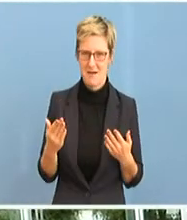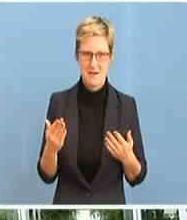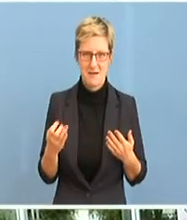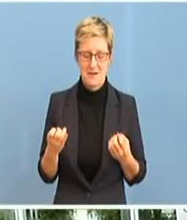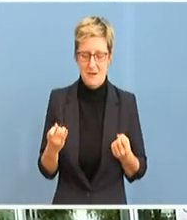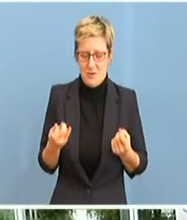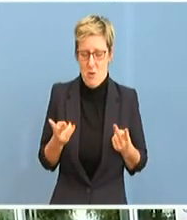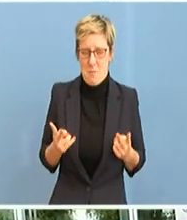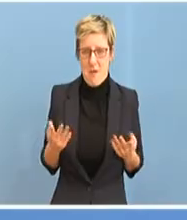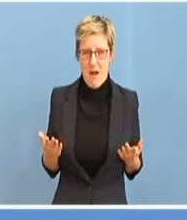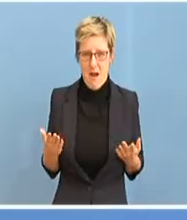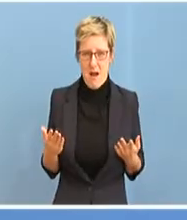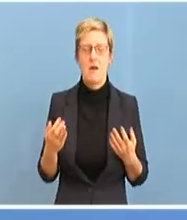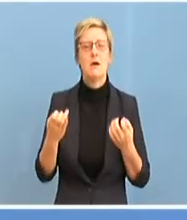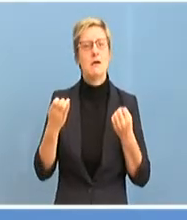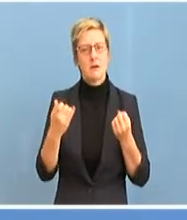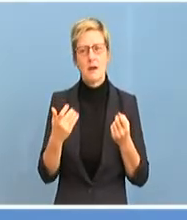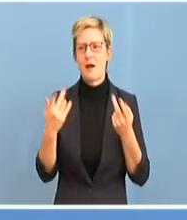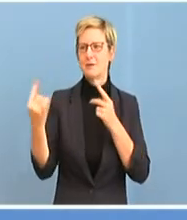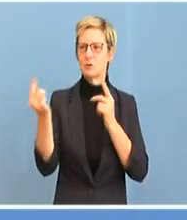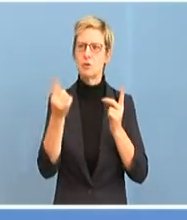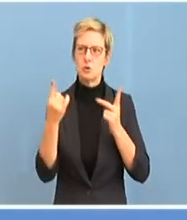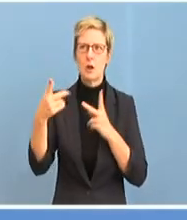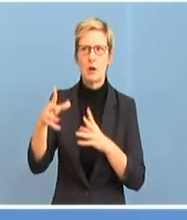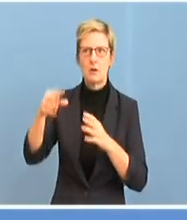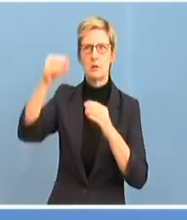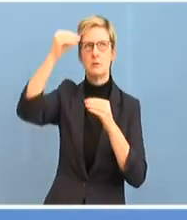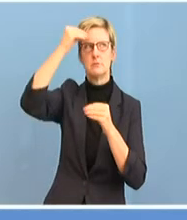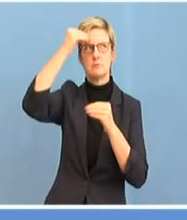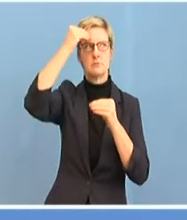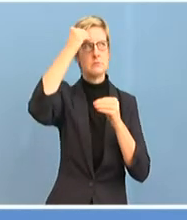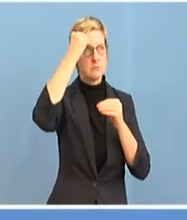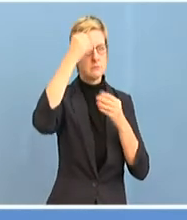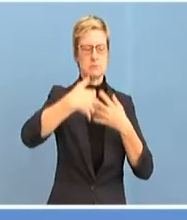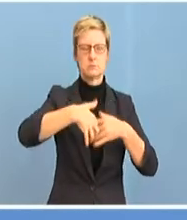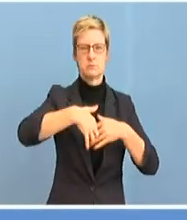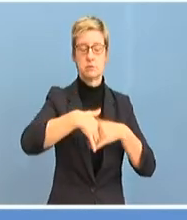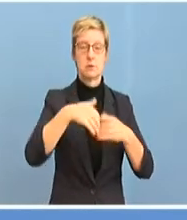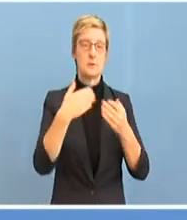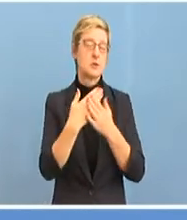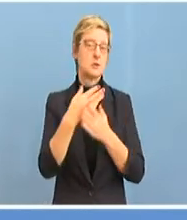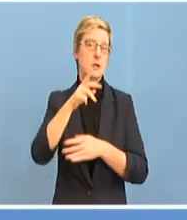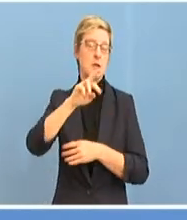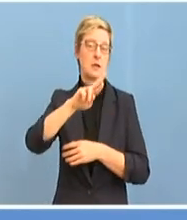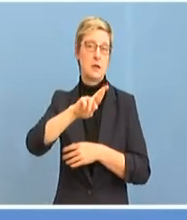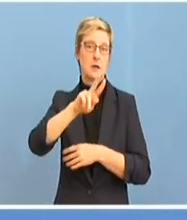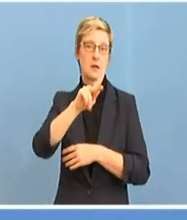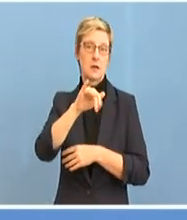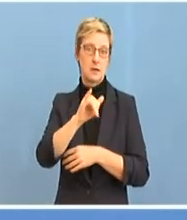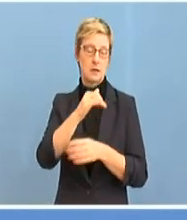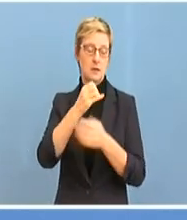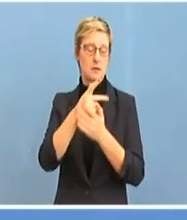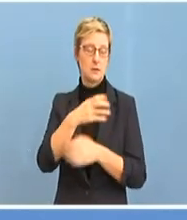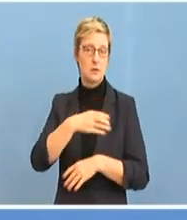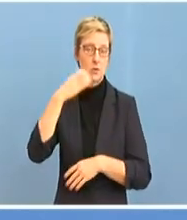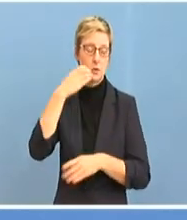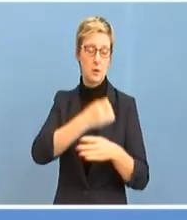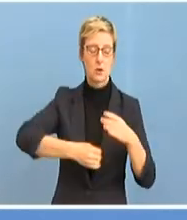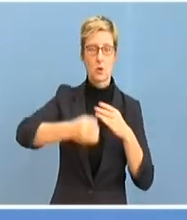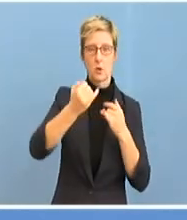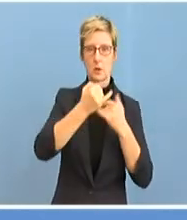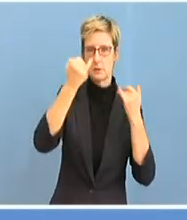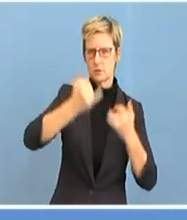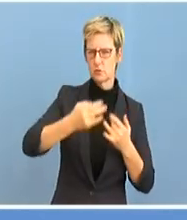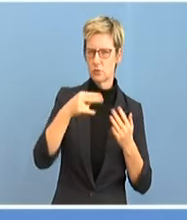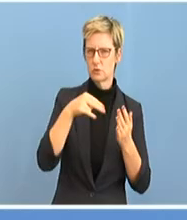fließt natürlich in Überlegungen ein, sie wird vor allem auch im Robert-Koch-Institut, das ja für uns dazu sozusagen